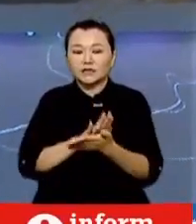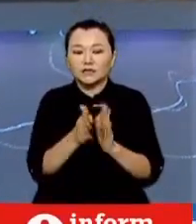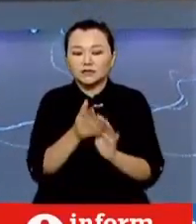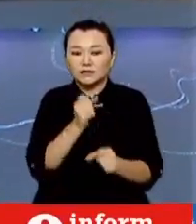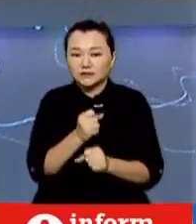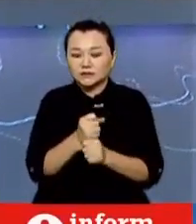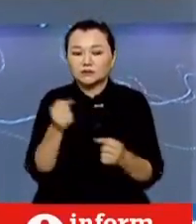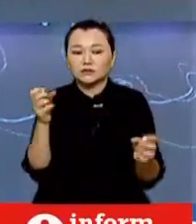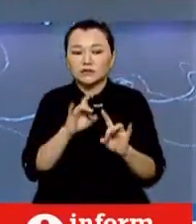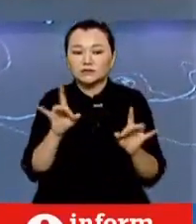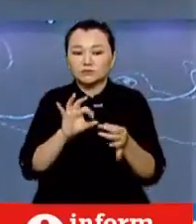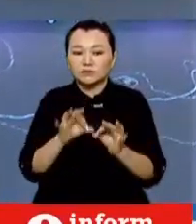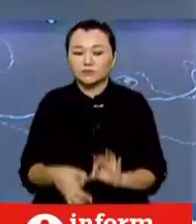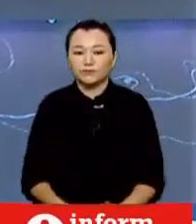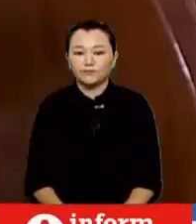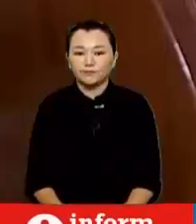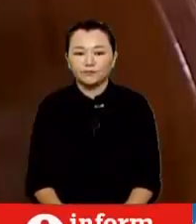сделку, расскажет Анастасия Новикова.